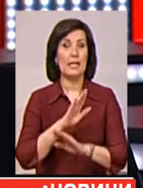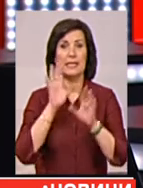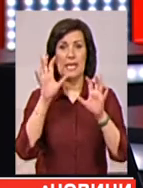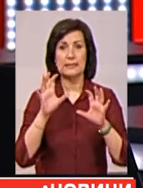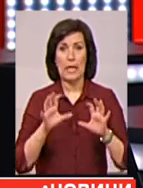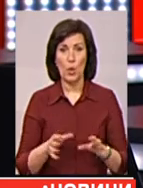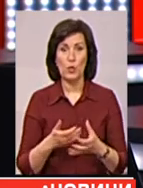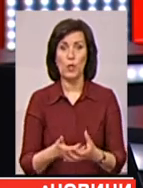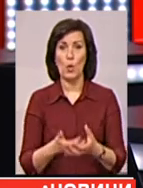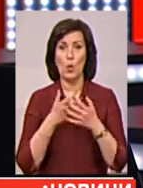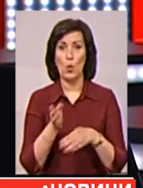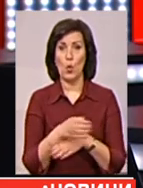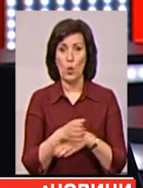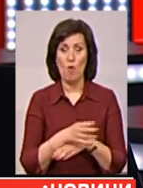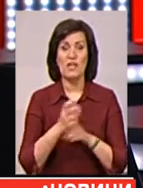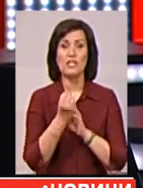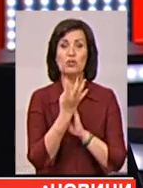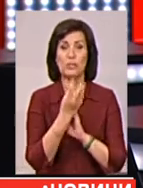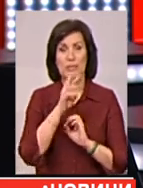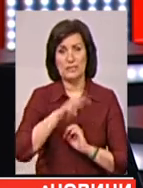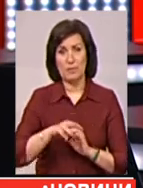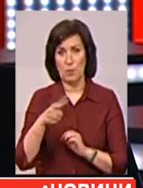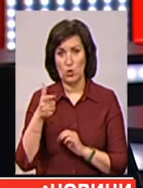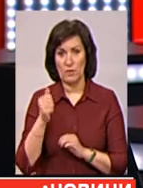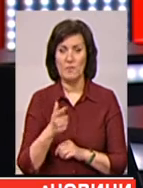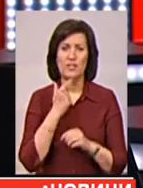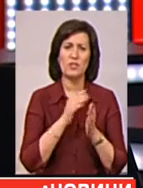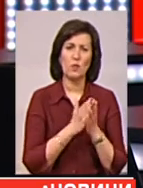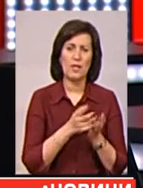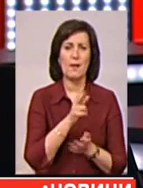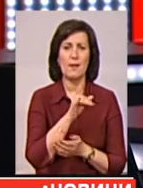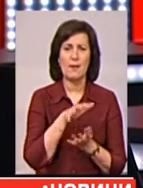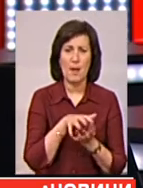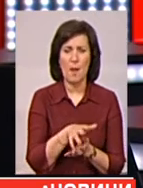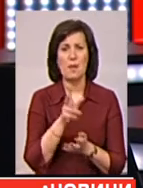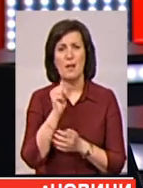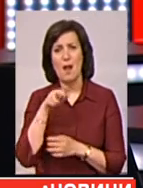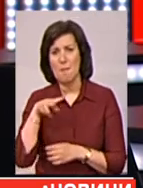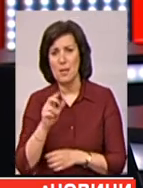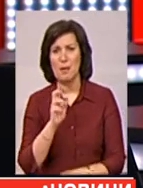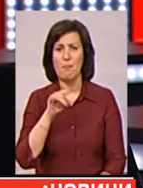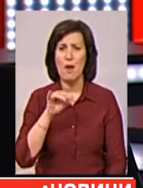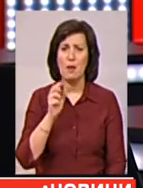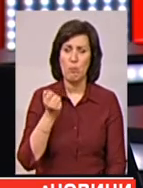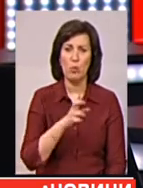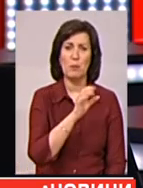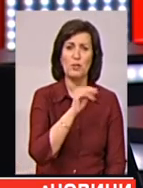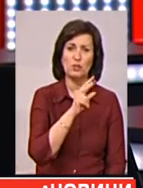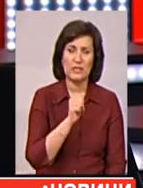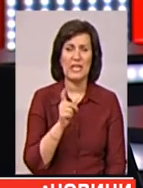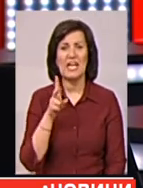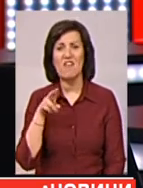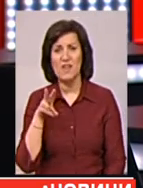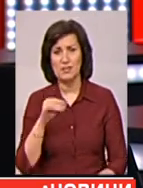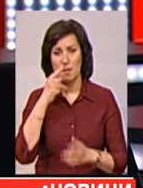Незаконний улов на 14 мільйонів гривень. Червонокнижні краби, камбала, атерина, барабуля, бички і креветки – усе